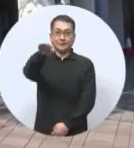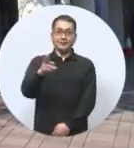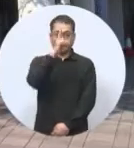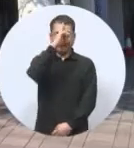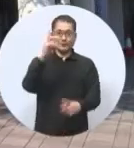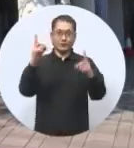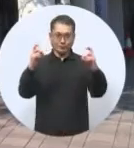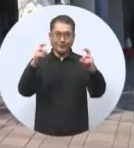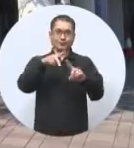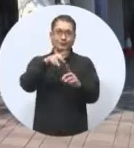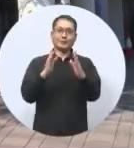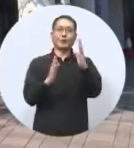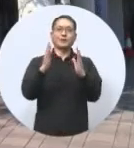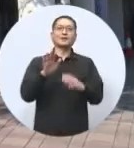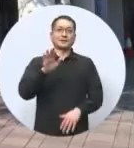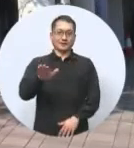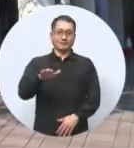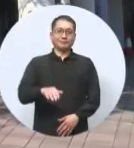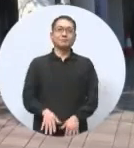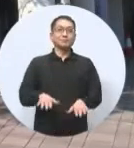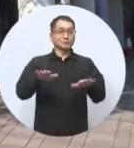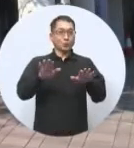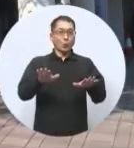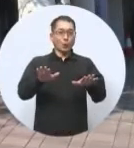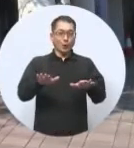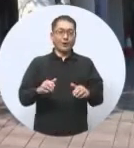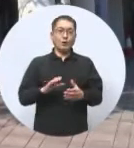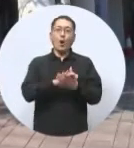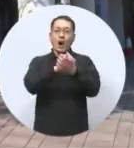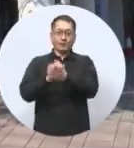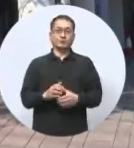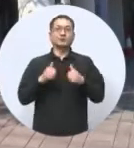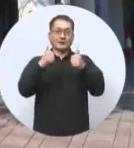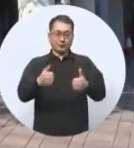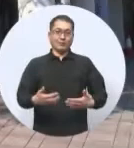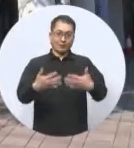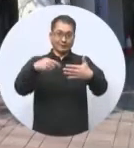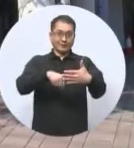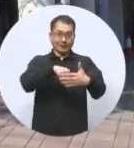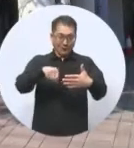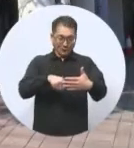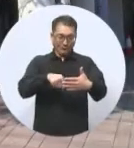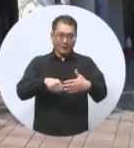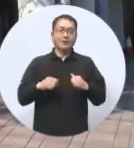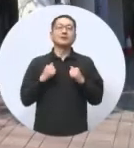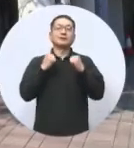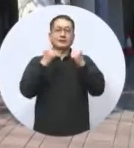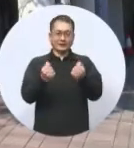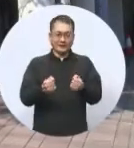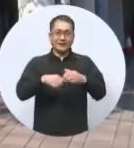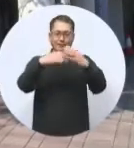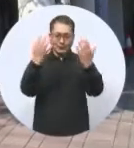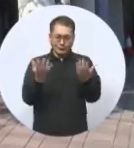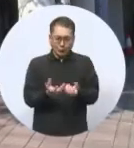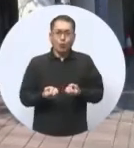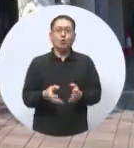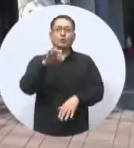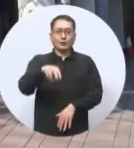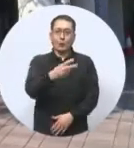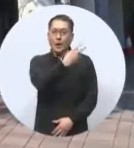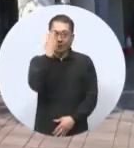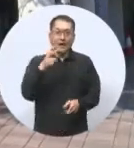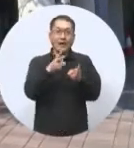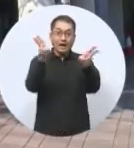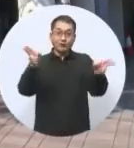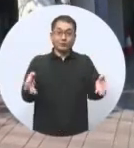皆さんこんにちは、小林恵子です。今回のハーモニアス茅ヶ崎では、茅ヶ崎まるごとふるさと発見博物館